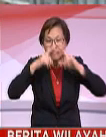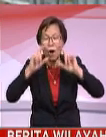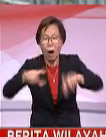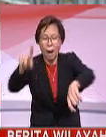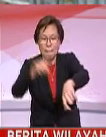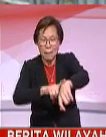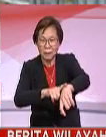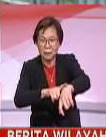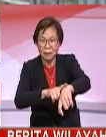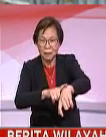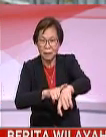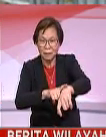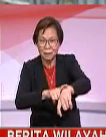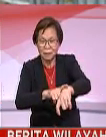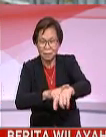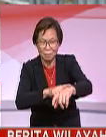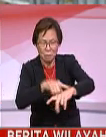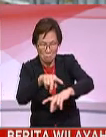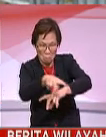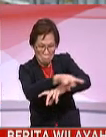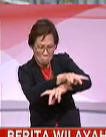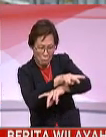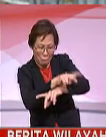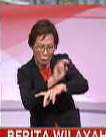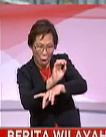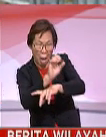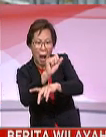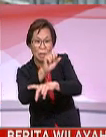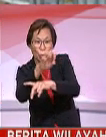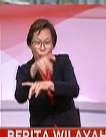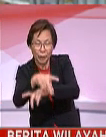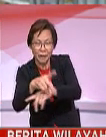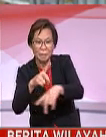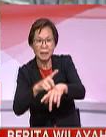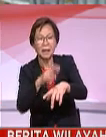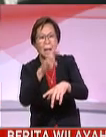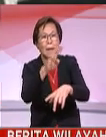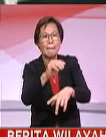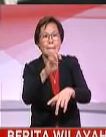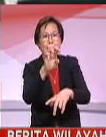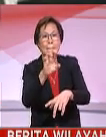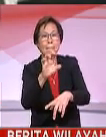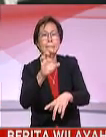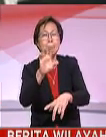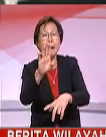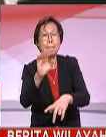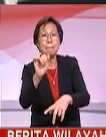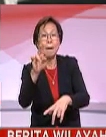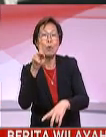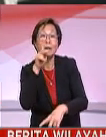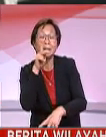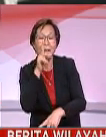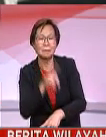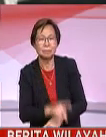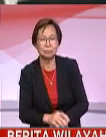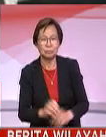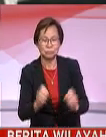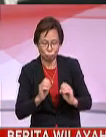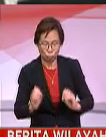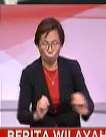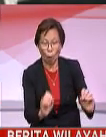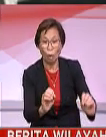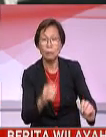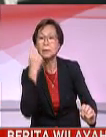operasi penguatkuasaan pematuhan SOP di Felda Lubuk Merbau Padang Terap, Kedah. Operasi diketuai